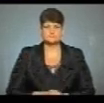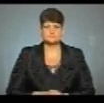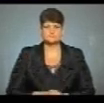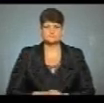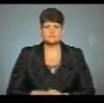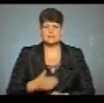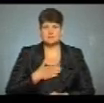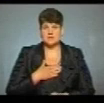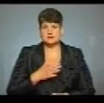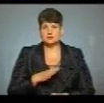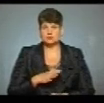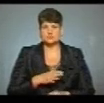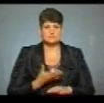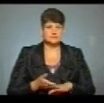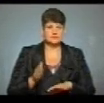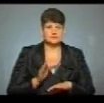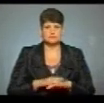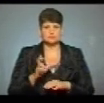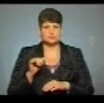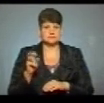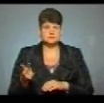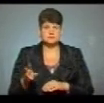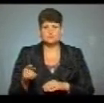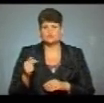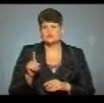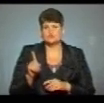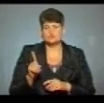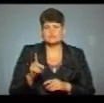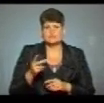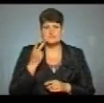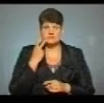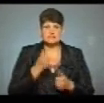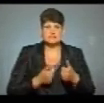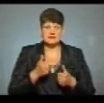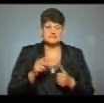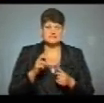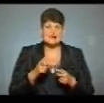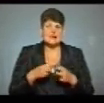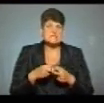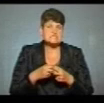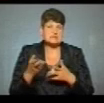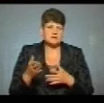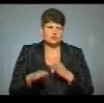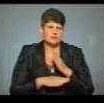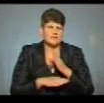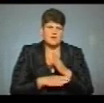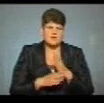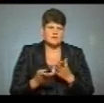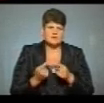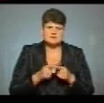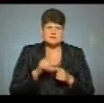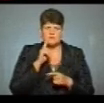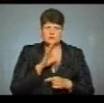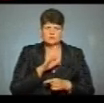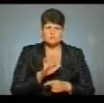Для мене було все-таки, напевно, не тяжче, це бум, тому що зазвичай на змаганнях на бумі резина, а тут по дереву воно трошки не так зручно,